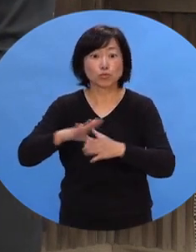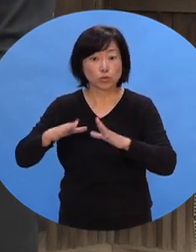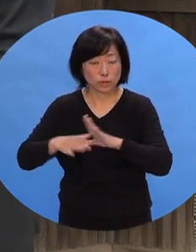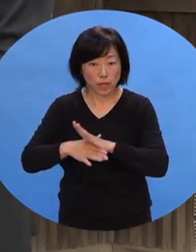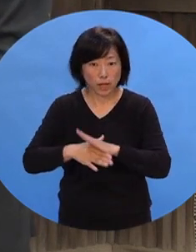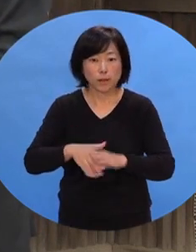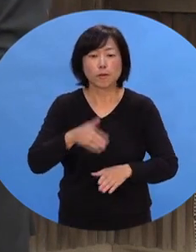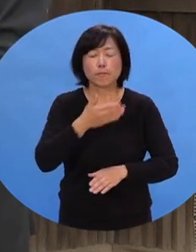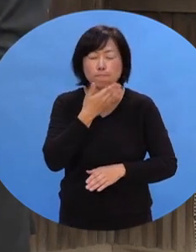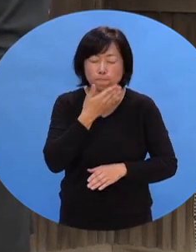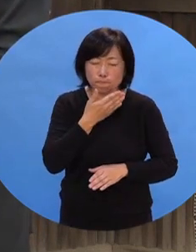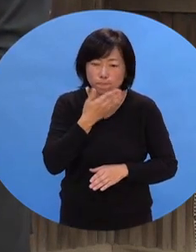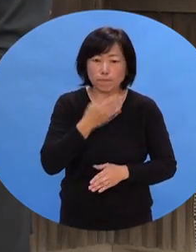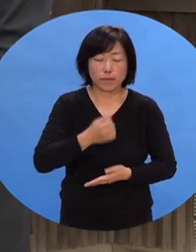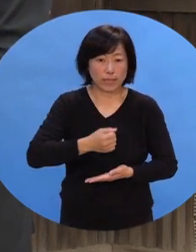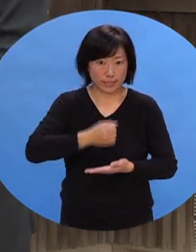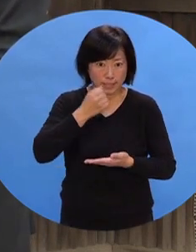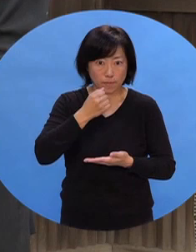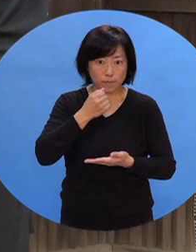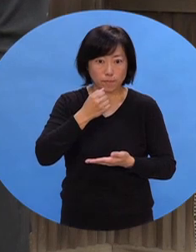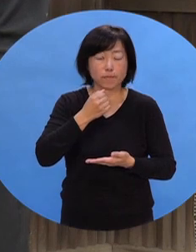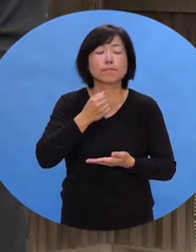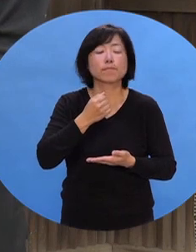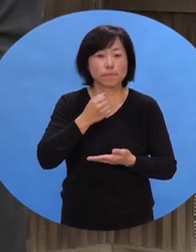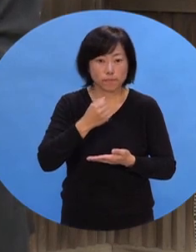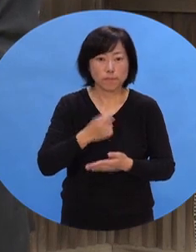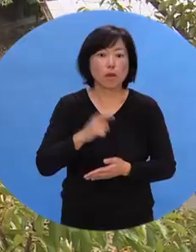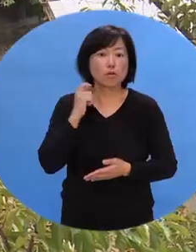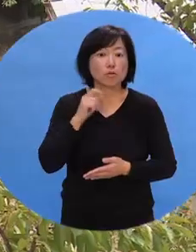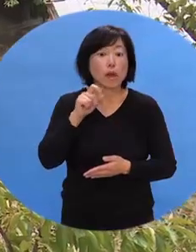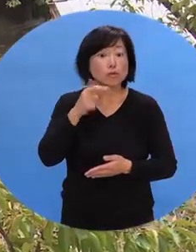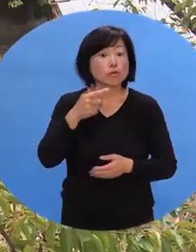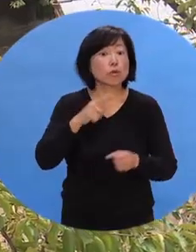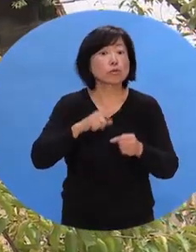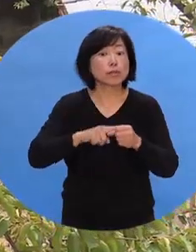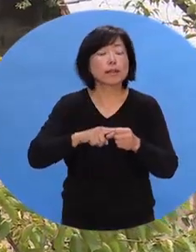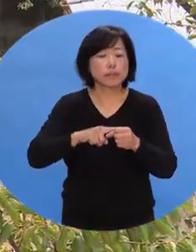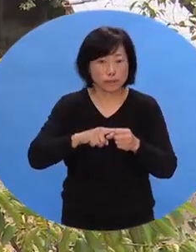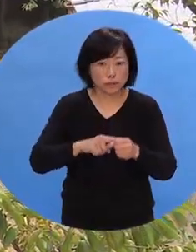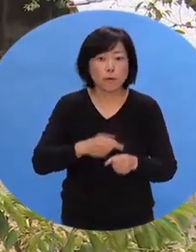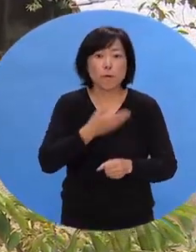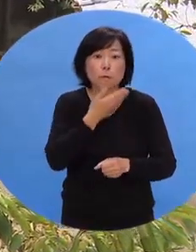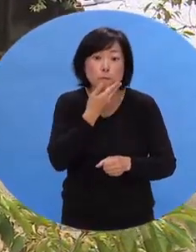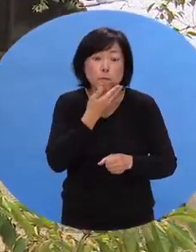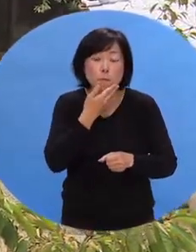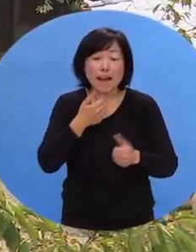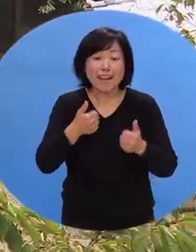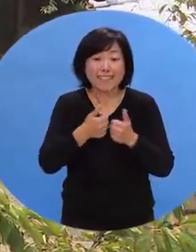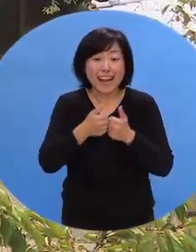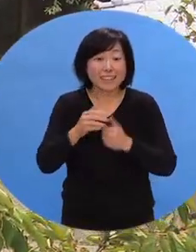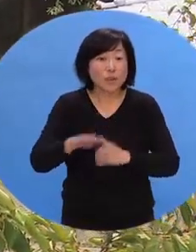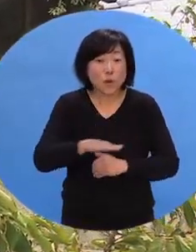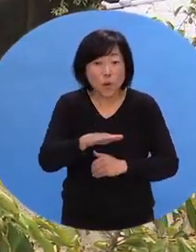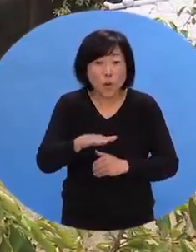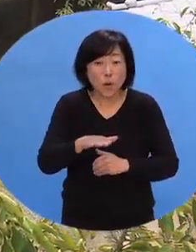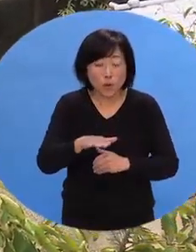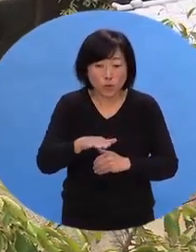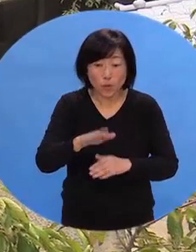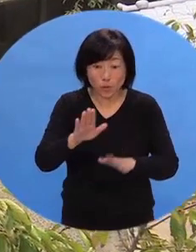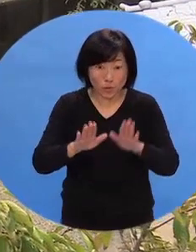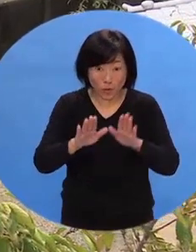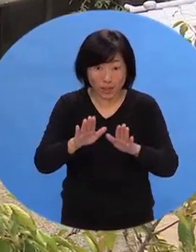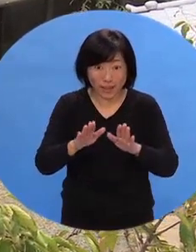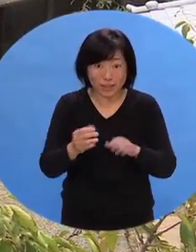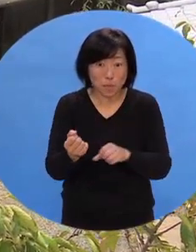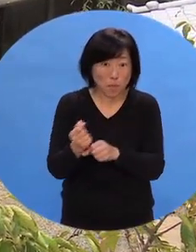的文化的な、貴重な遺産でございますので、昭和16年頃の重要な会議をしていた時代の姿に戻